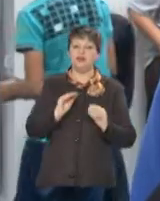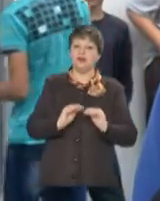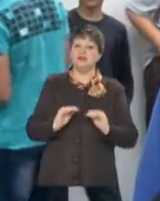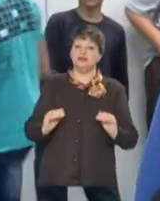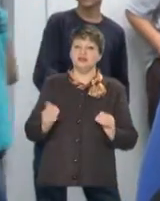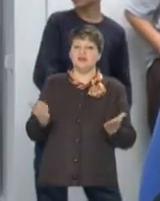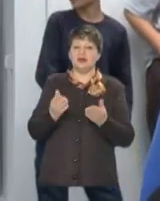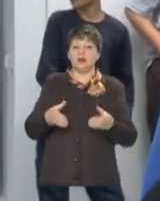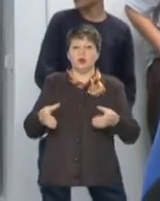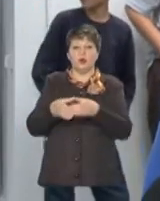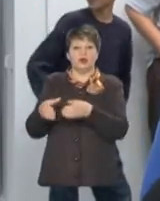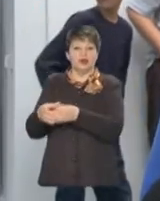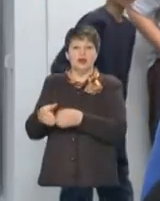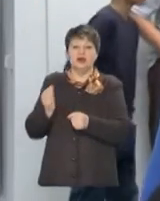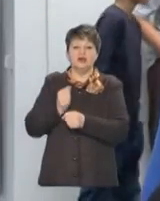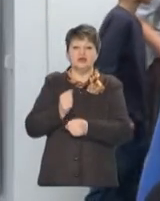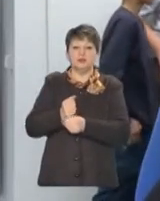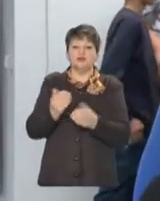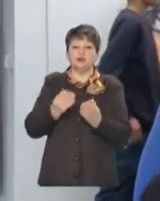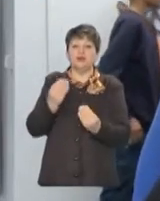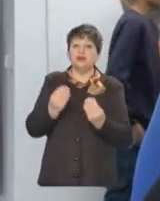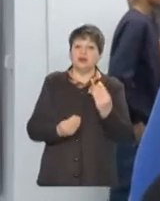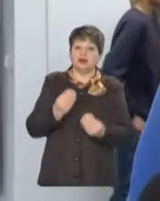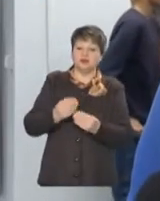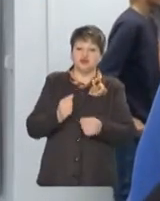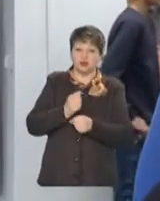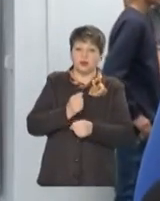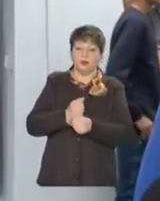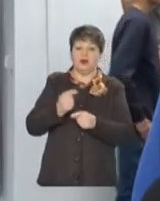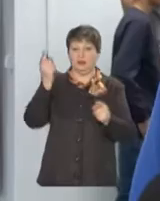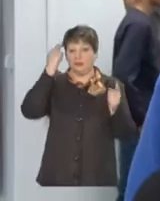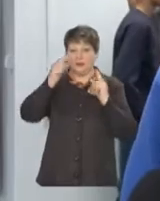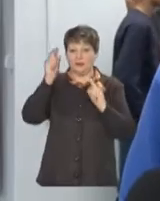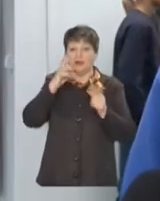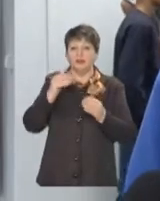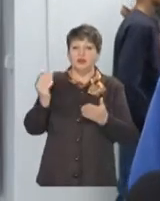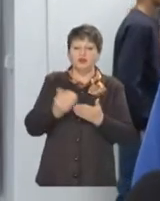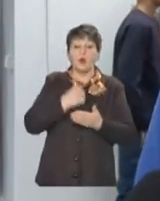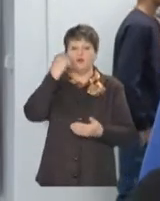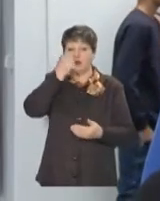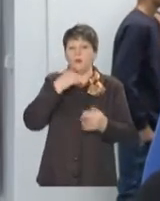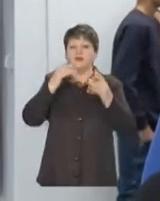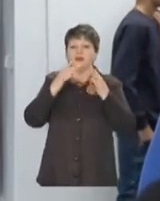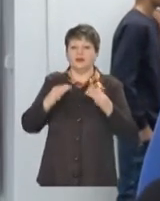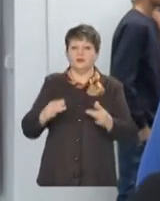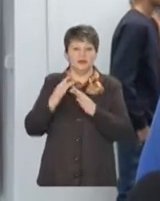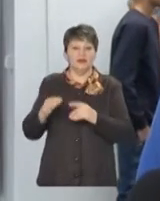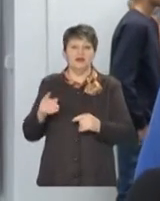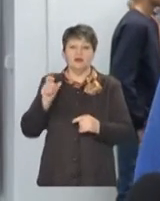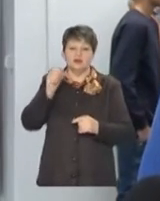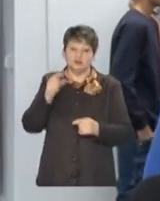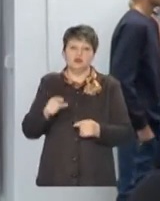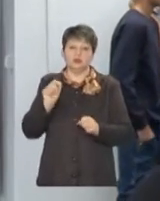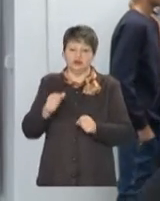малих дітей, в яких гуртки, зробити, щоб вони якісь іграшки робили, там, наприклад, на новогодню ялинку, тут самі